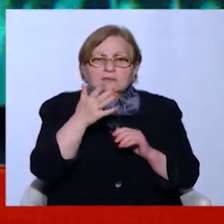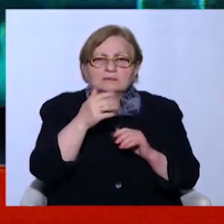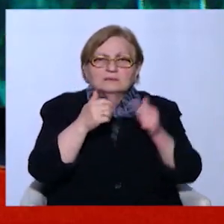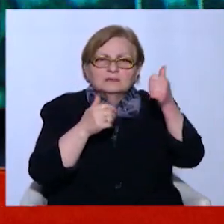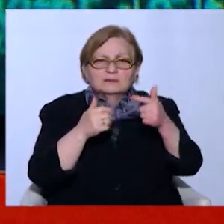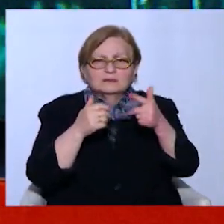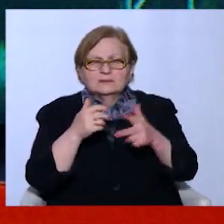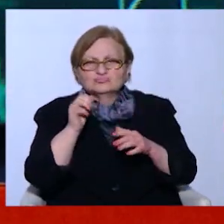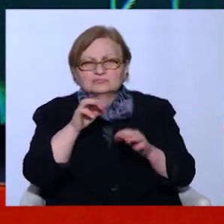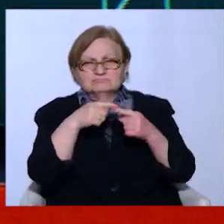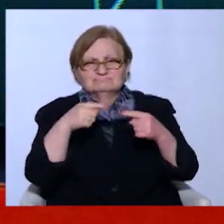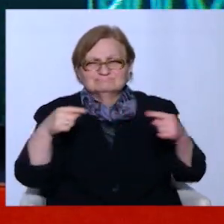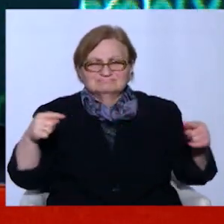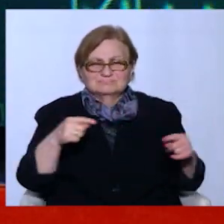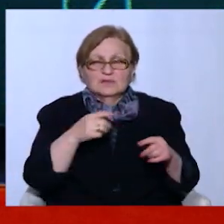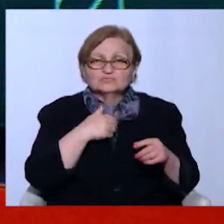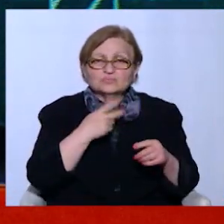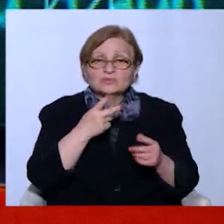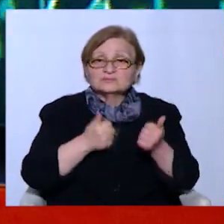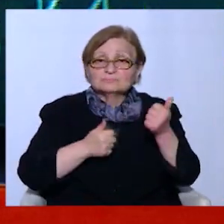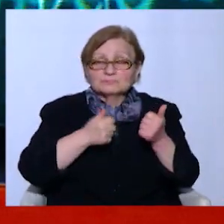რომ თქვენ უნდა დათვალოთ